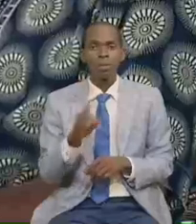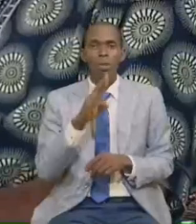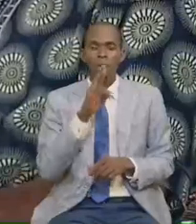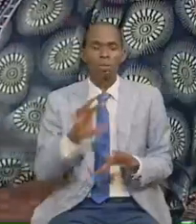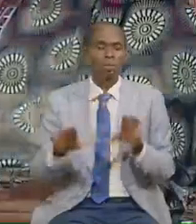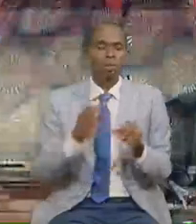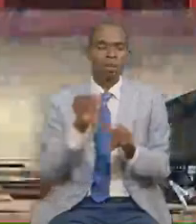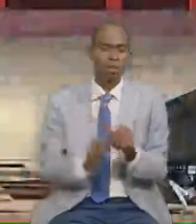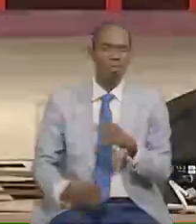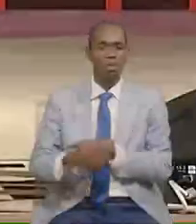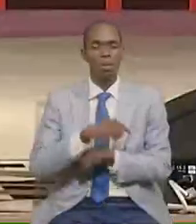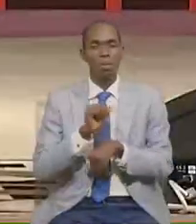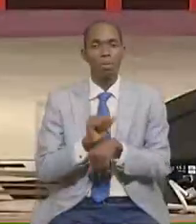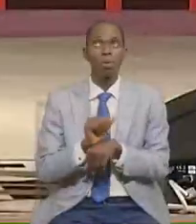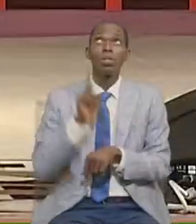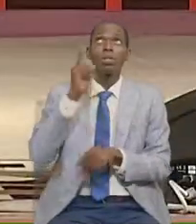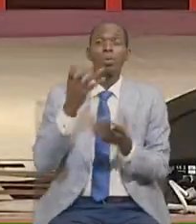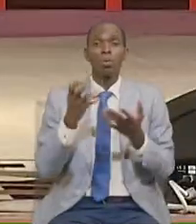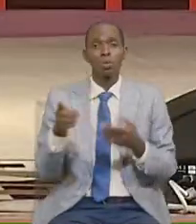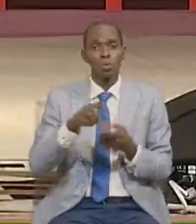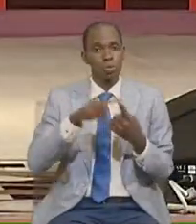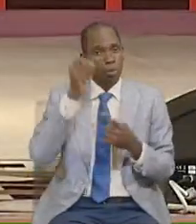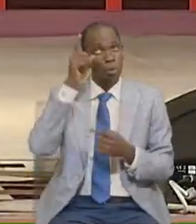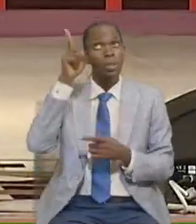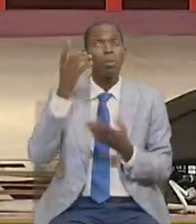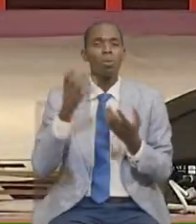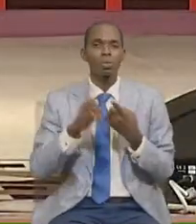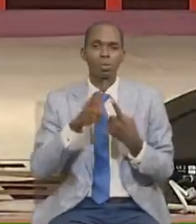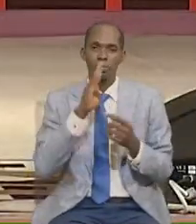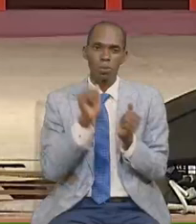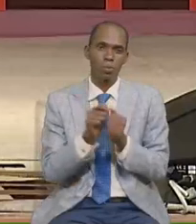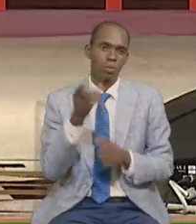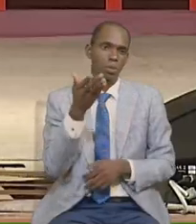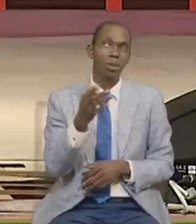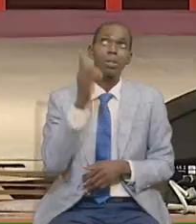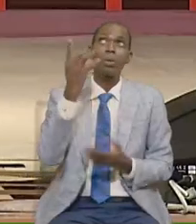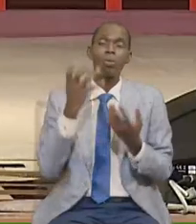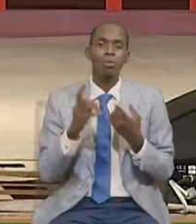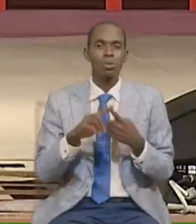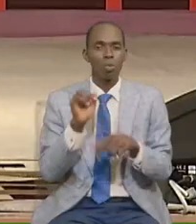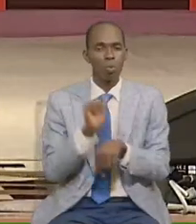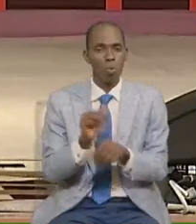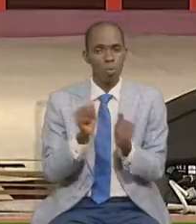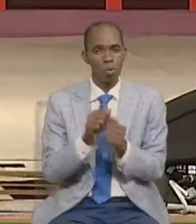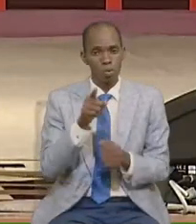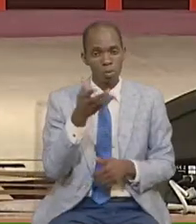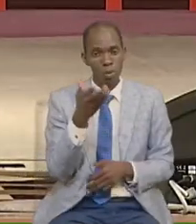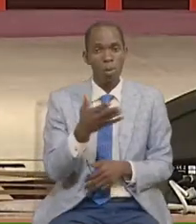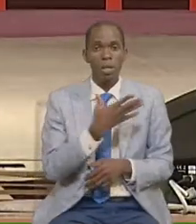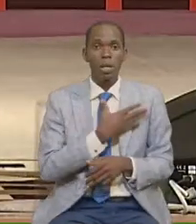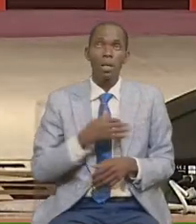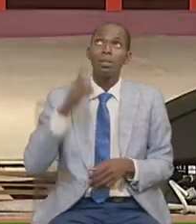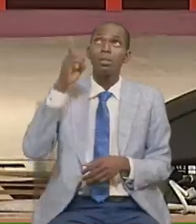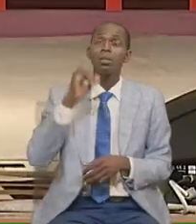Et tu fais ton travail au quotidien. Il veut être avec toi là-bas. Il veut travailler avec toi là-bas. Et il travaillait avec